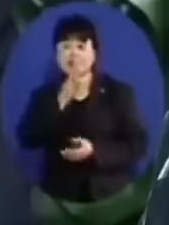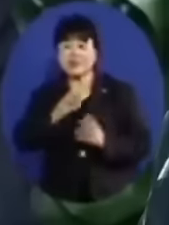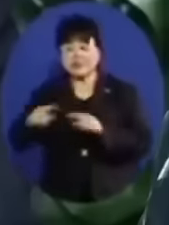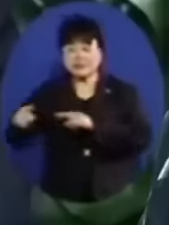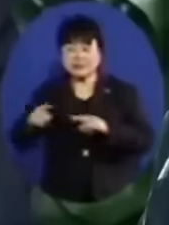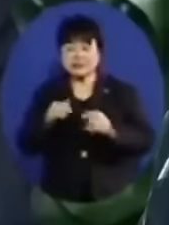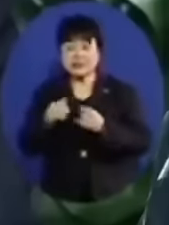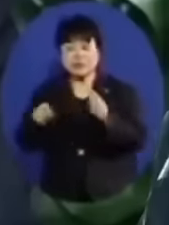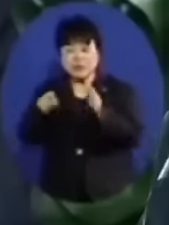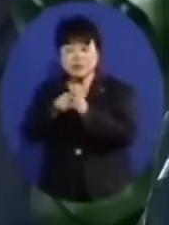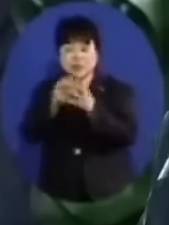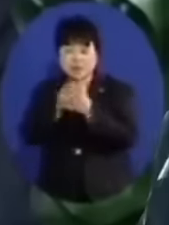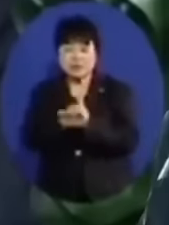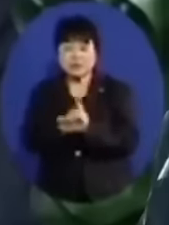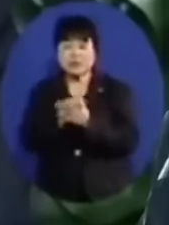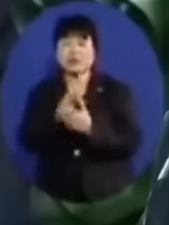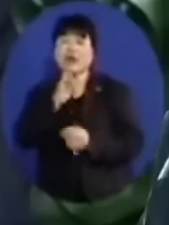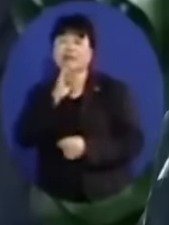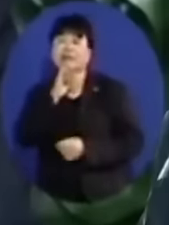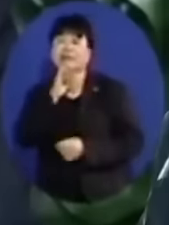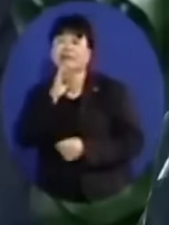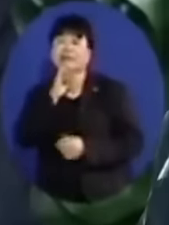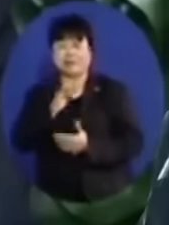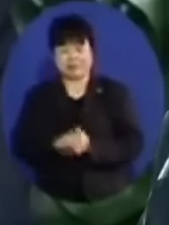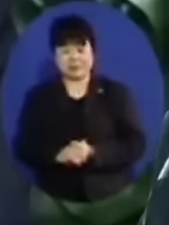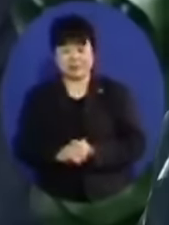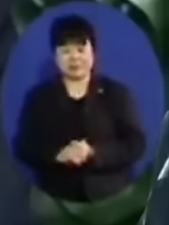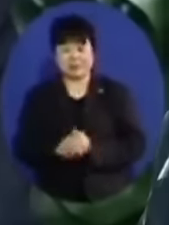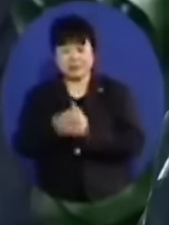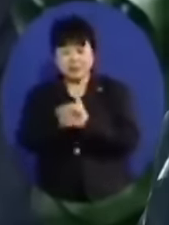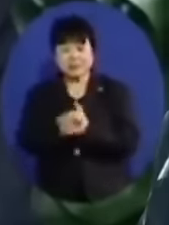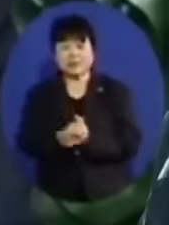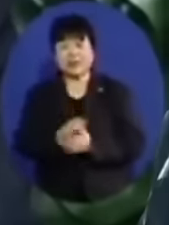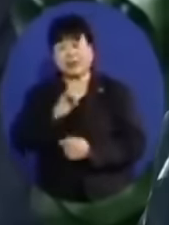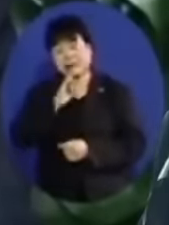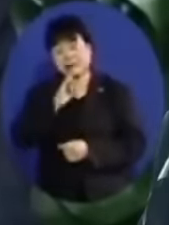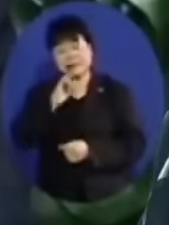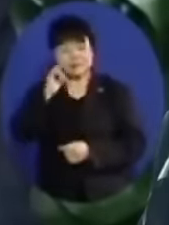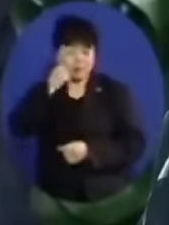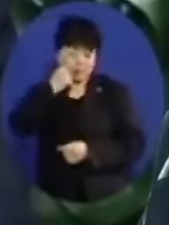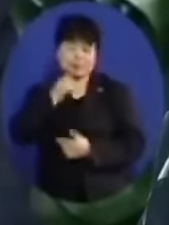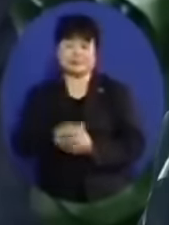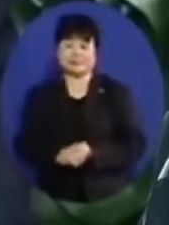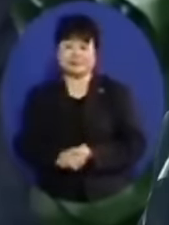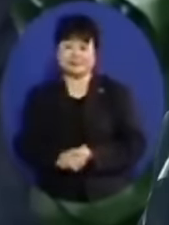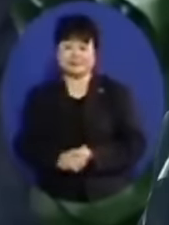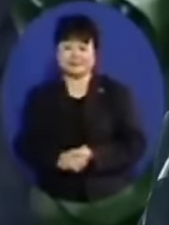위해서 기도하면 기도가 안 나오고 그냥 거꾸로 기어 들어가서 애를 먹어요.